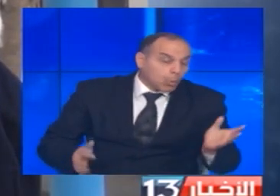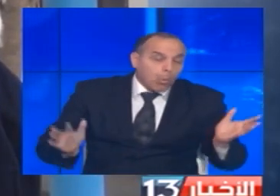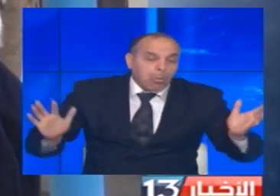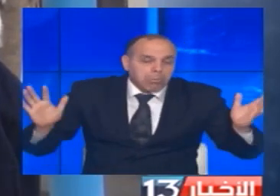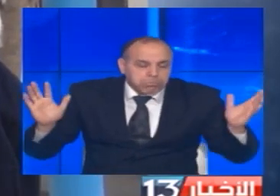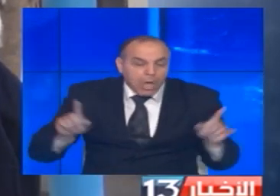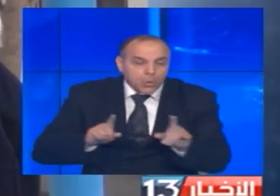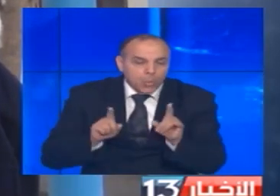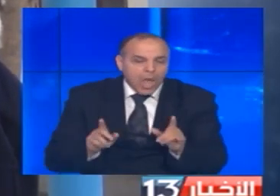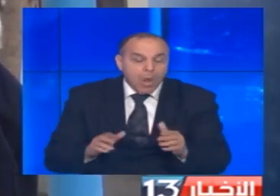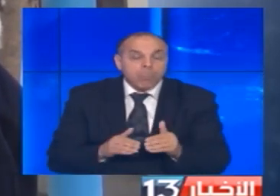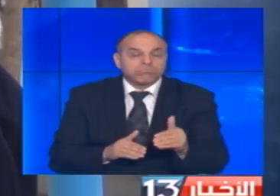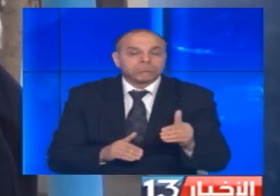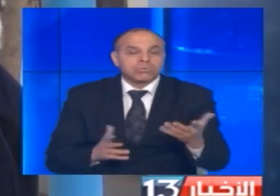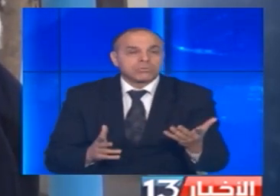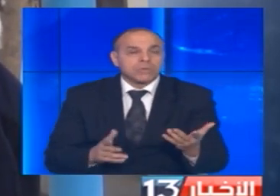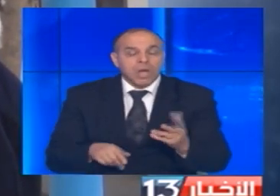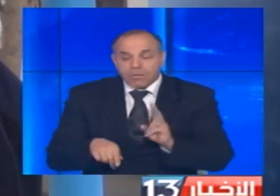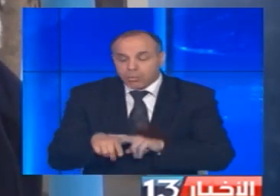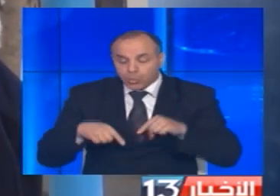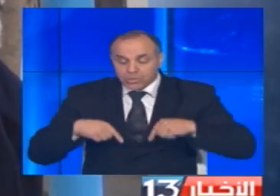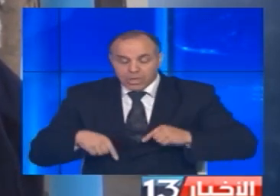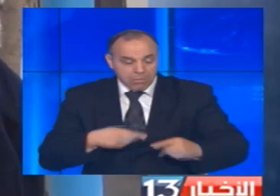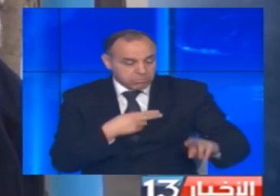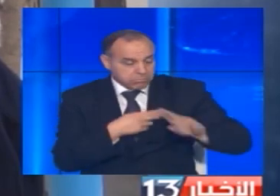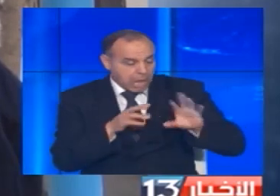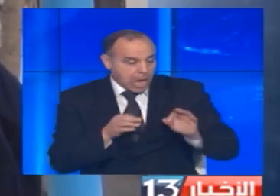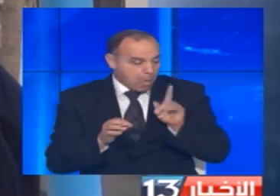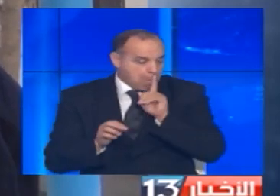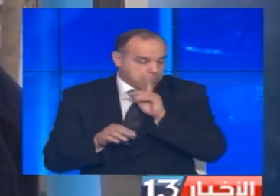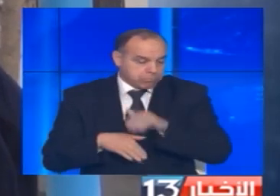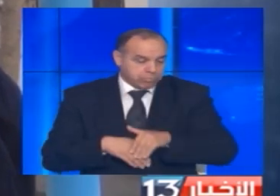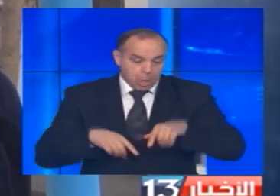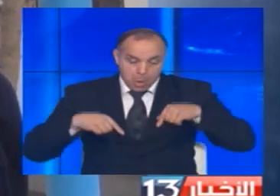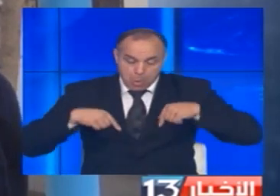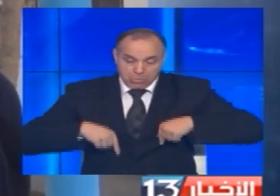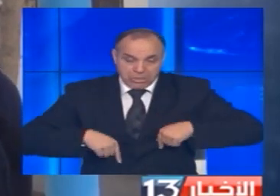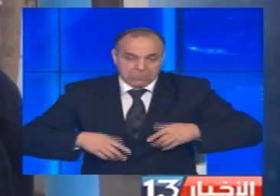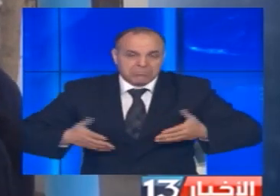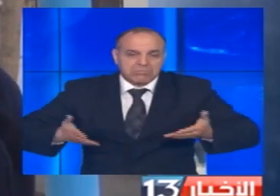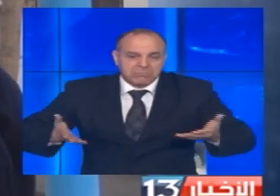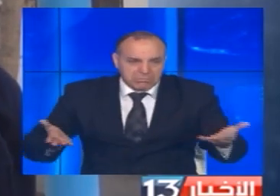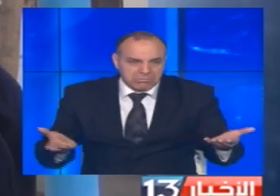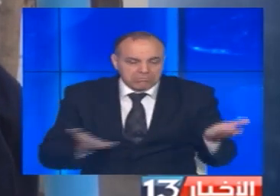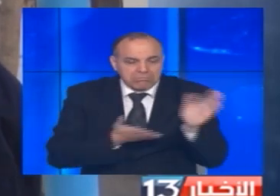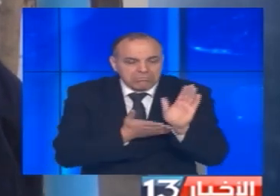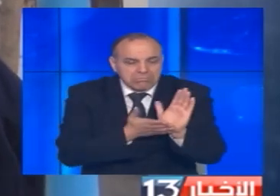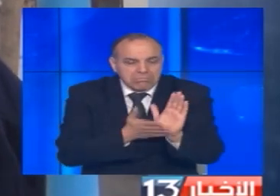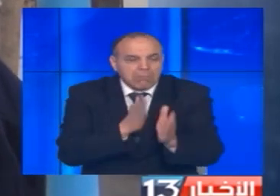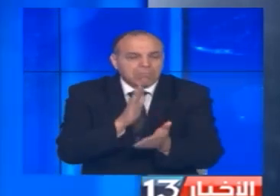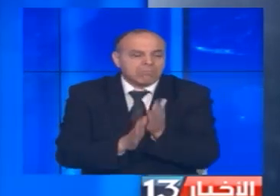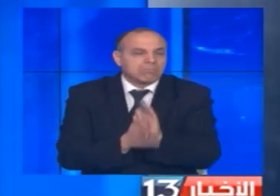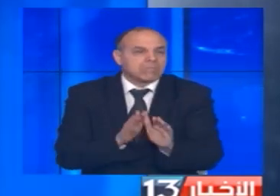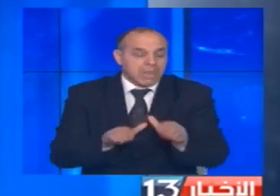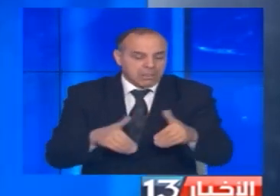شنية؟ السلطة لحد الآن ما عطتناش حتى حل، الوزارة ما قدمت حتى